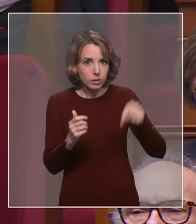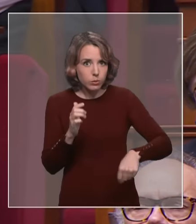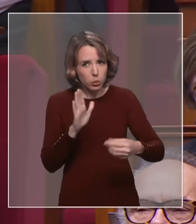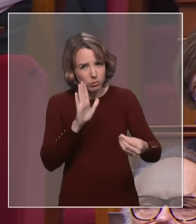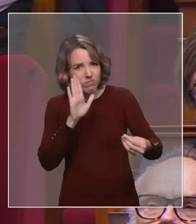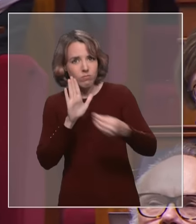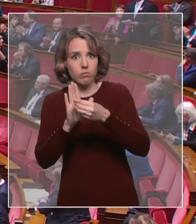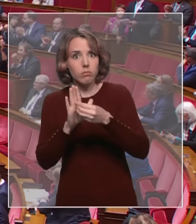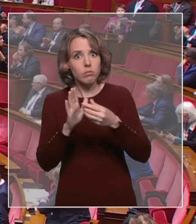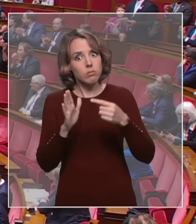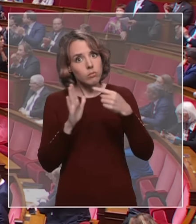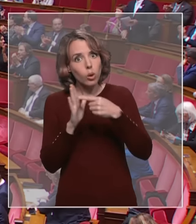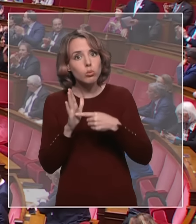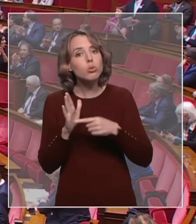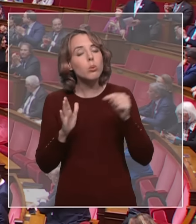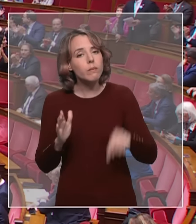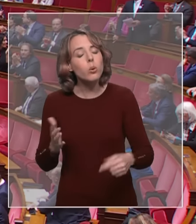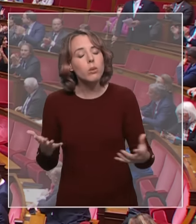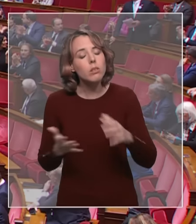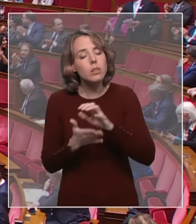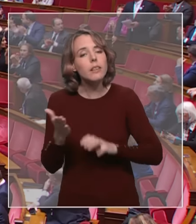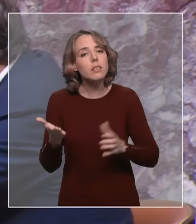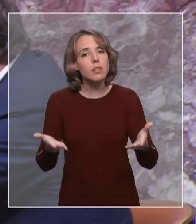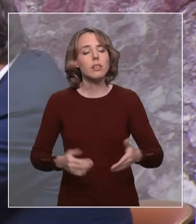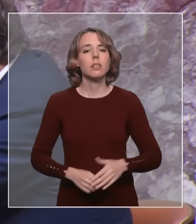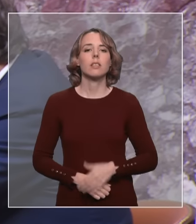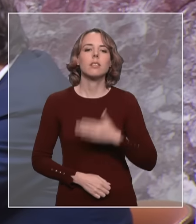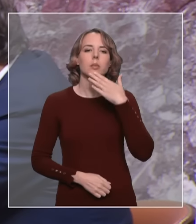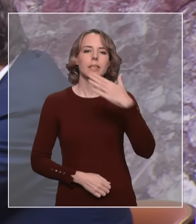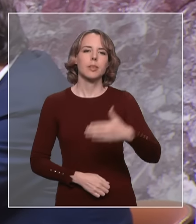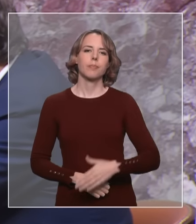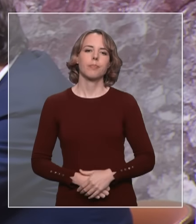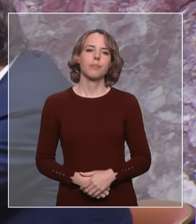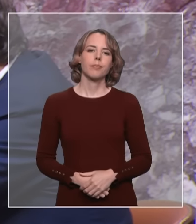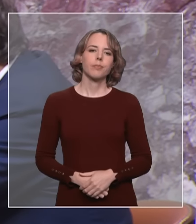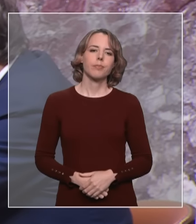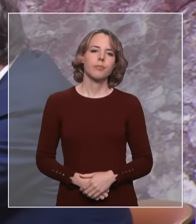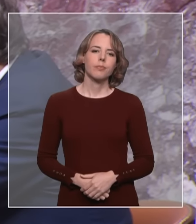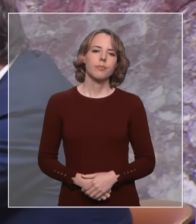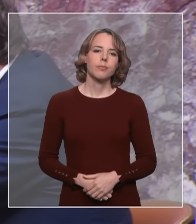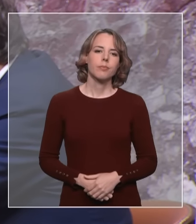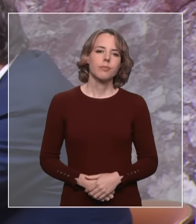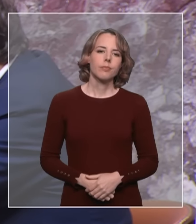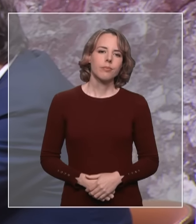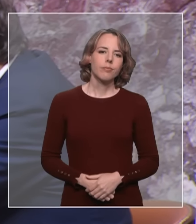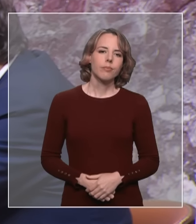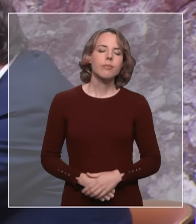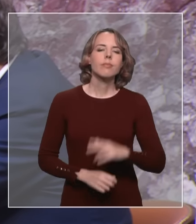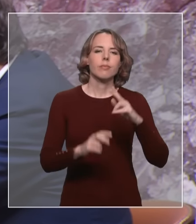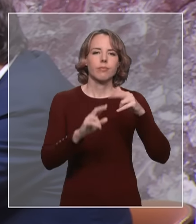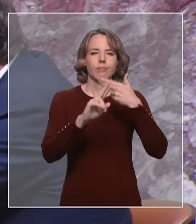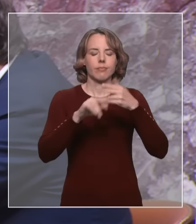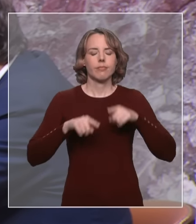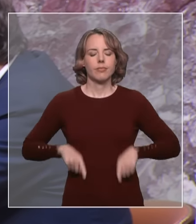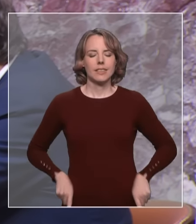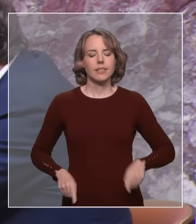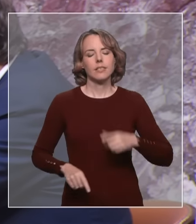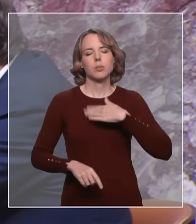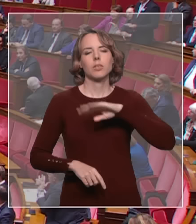jour ? Je vous remercie. La parole est à monsieur Othmane Nasrou, ministre en charge de la citoyenneté.